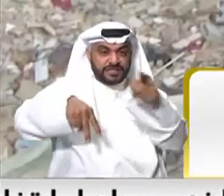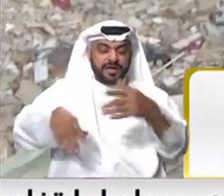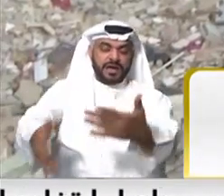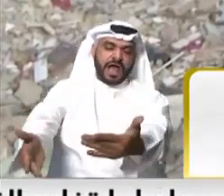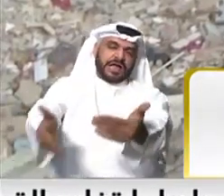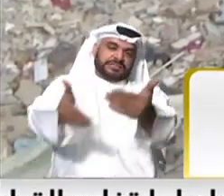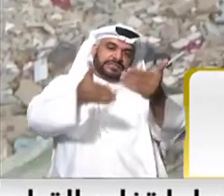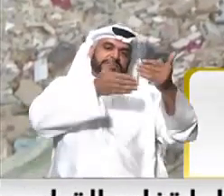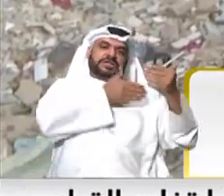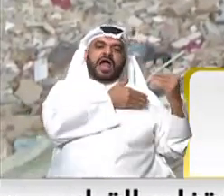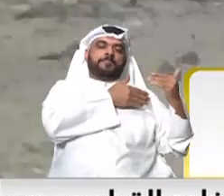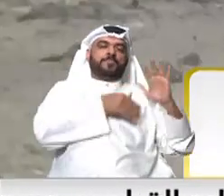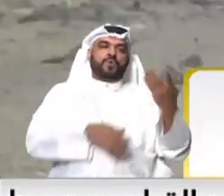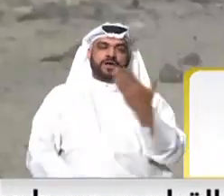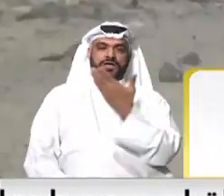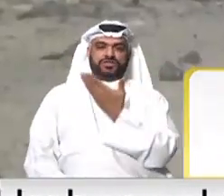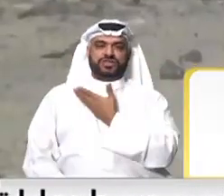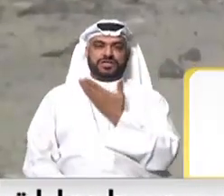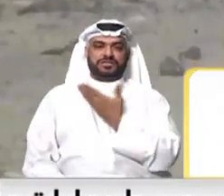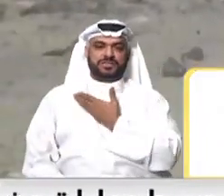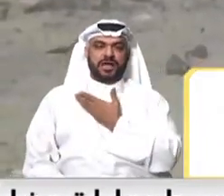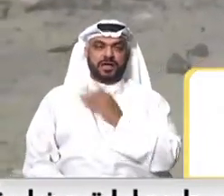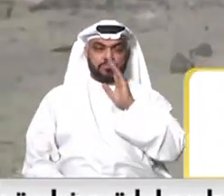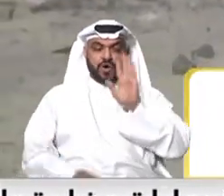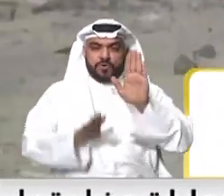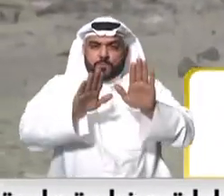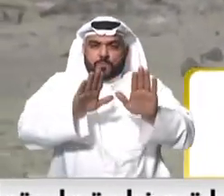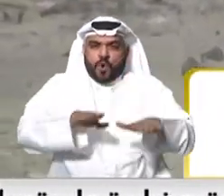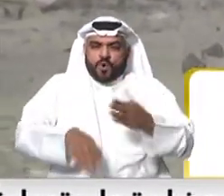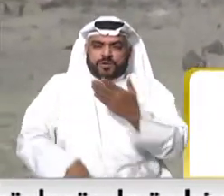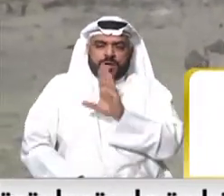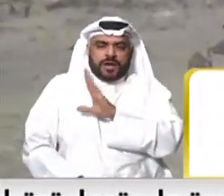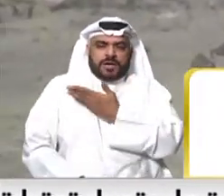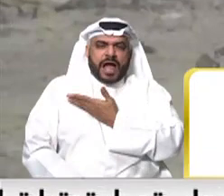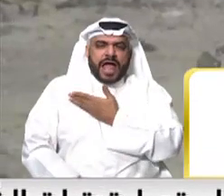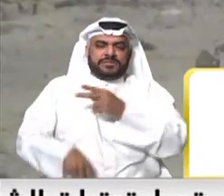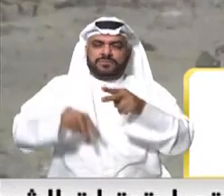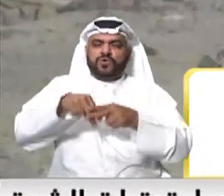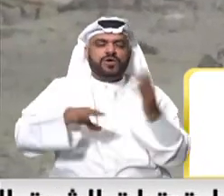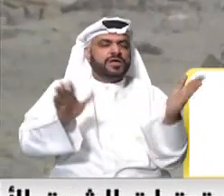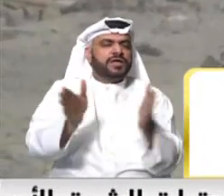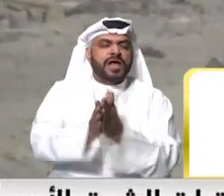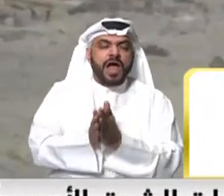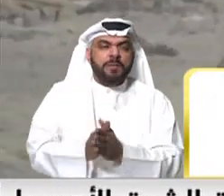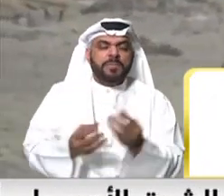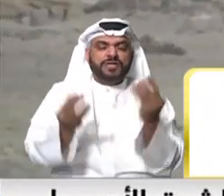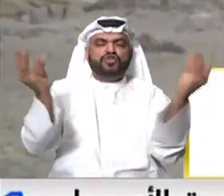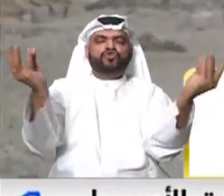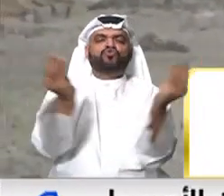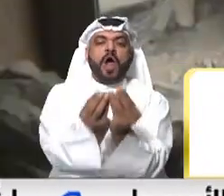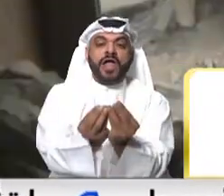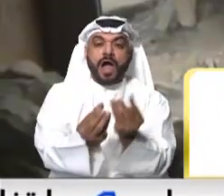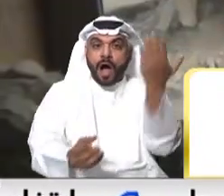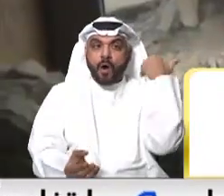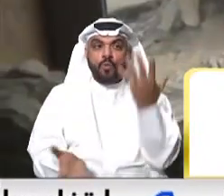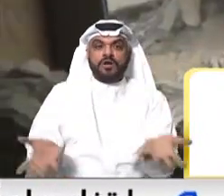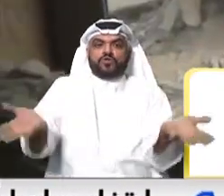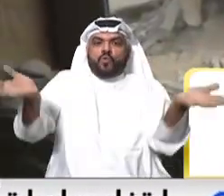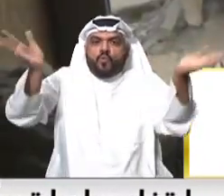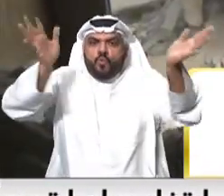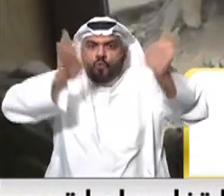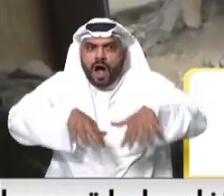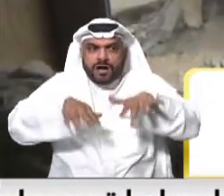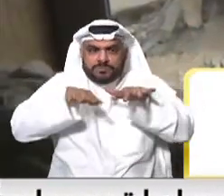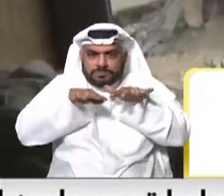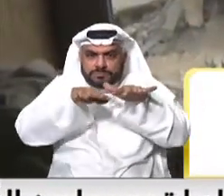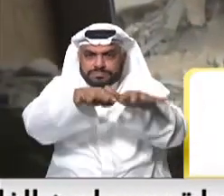مرحلة كبيرة من هجومه، ليصل تواجد القوات في القطاع إلى واحد من أدنى مستوياته منذ بداية